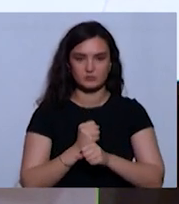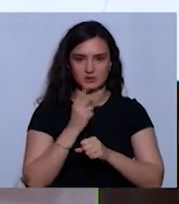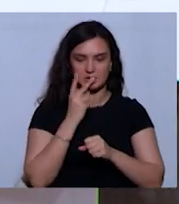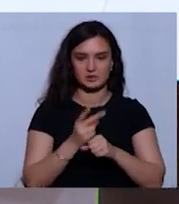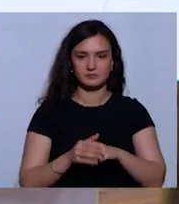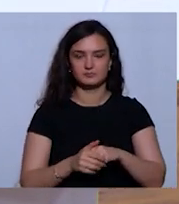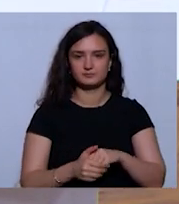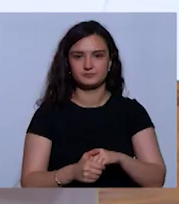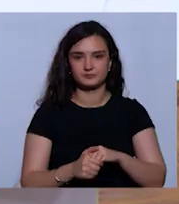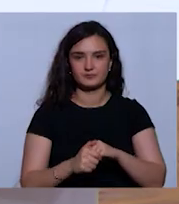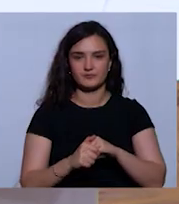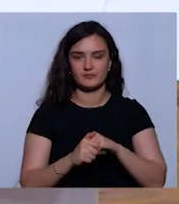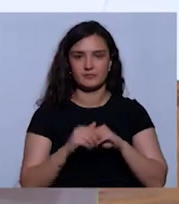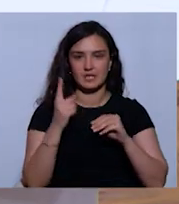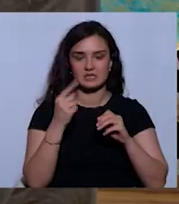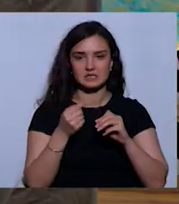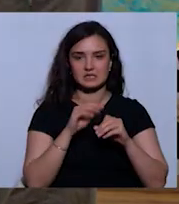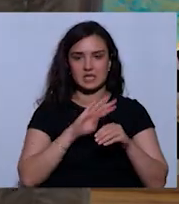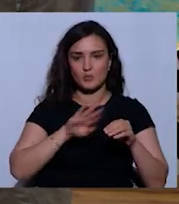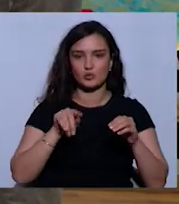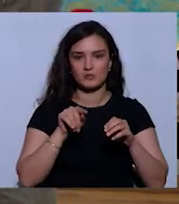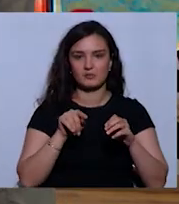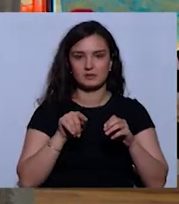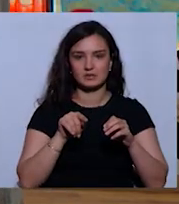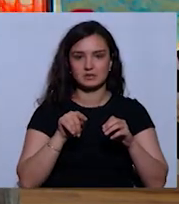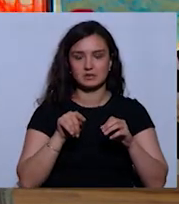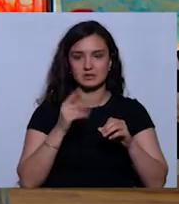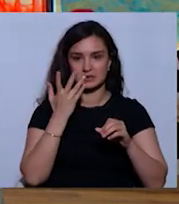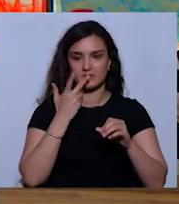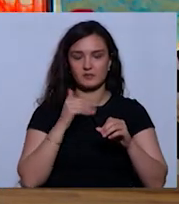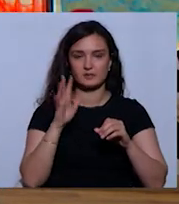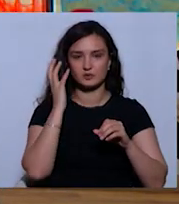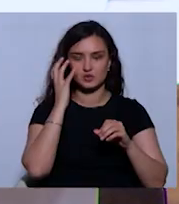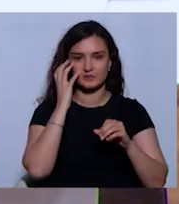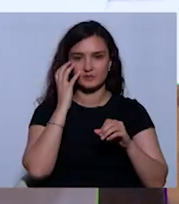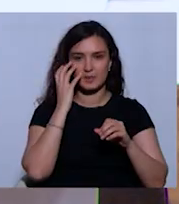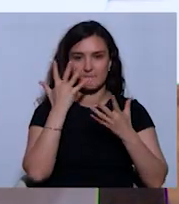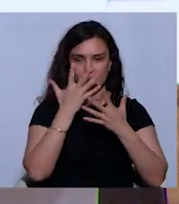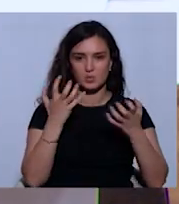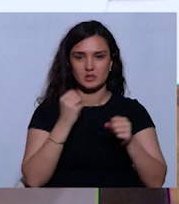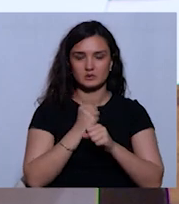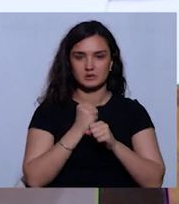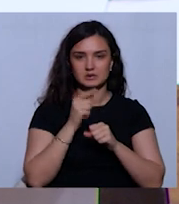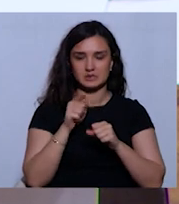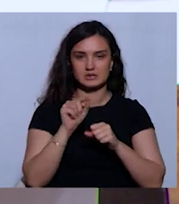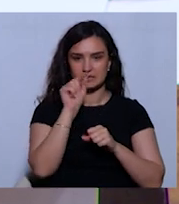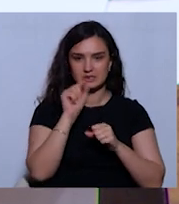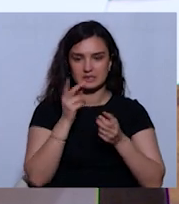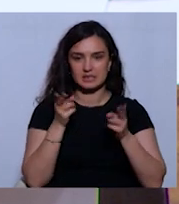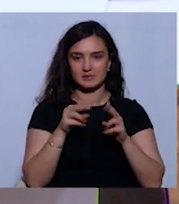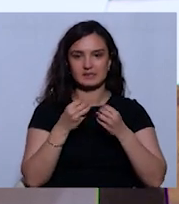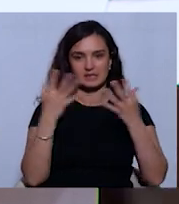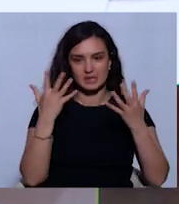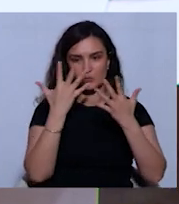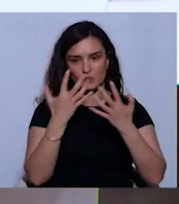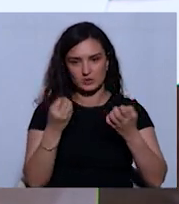ნახეთ. ერთის გამოტავებით დავფერავ, დავუშვათ შა მუქად, ეს დავტოვო ღია, ეს